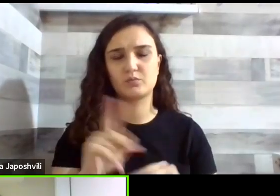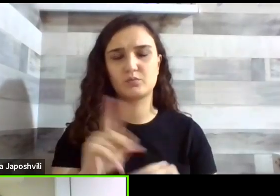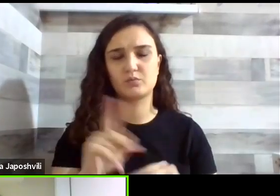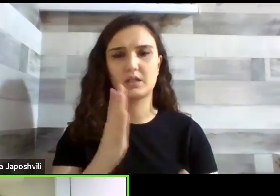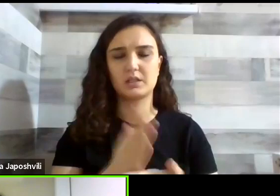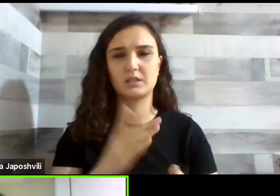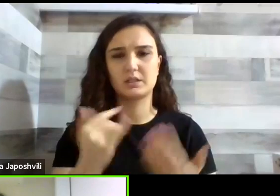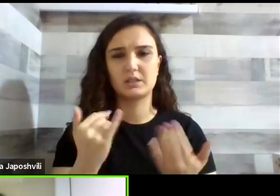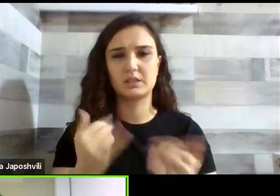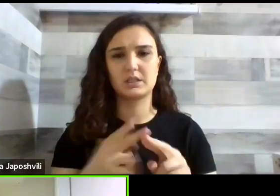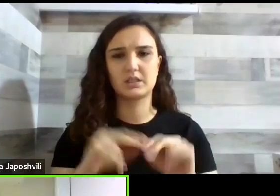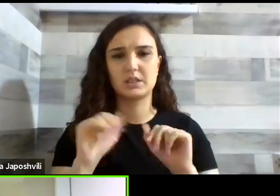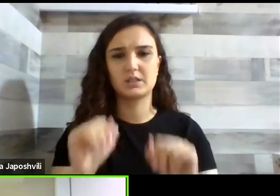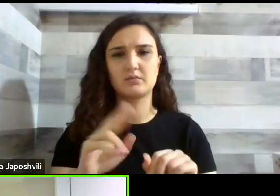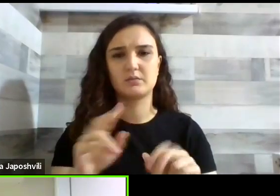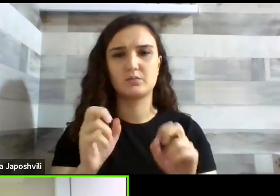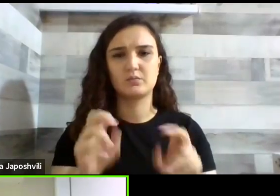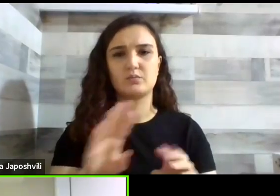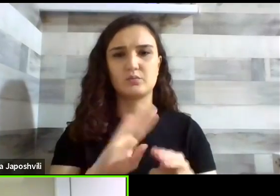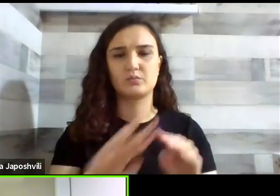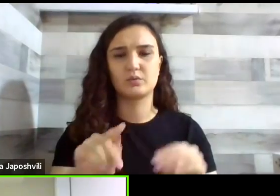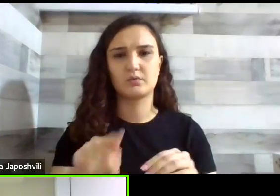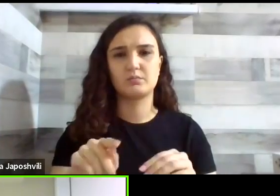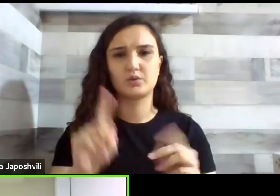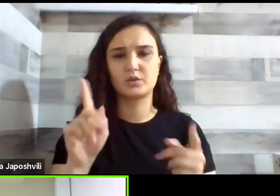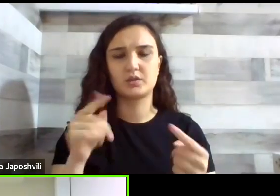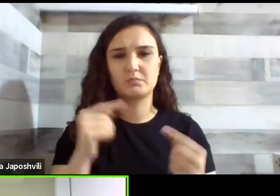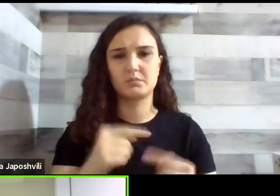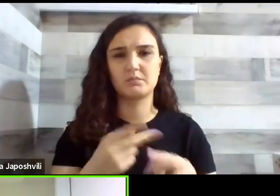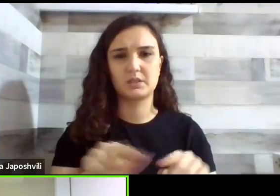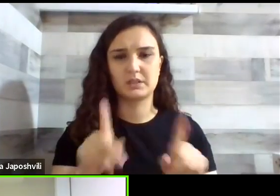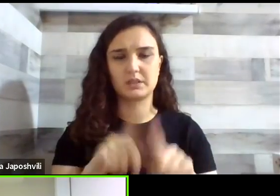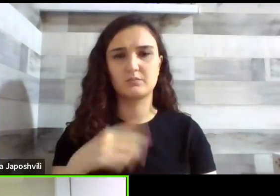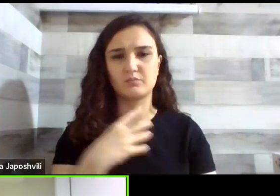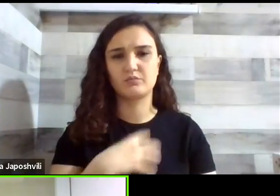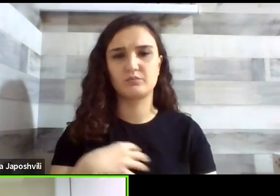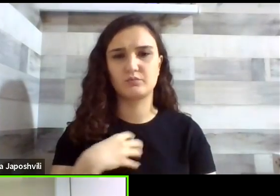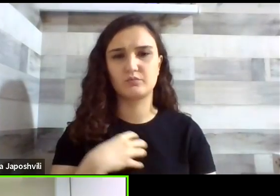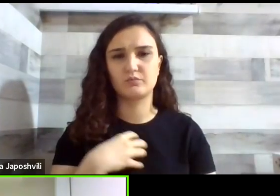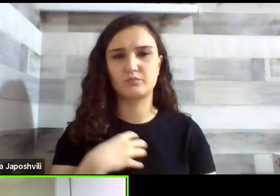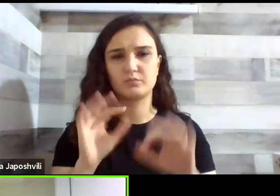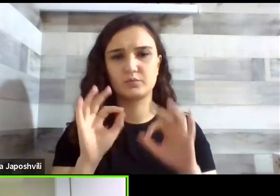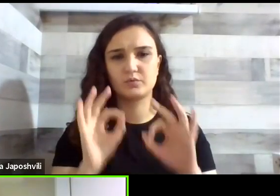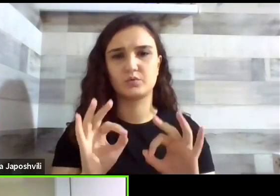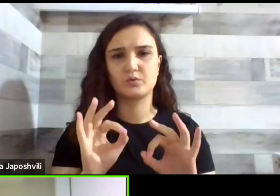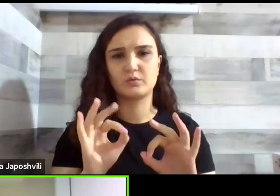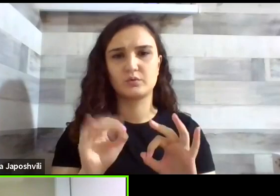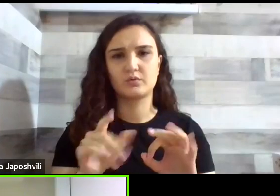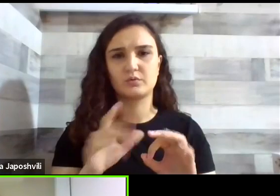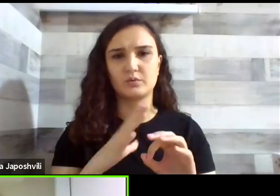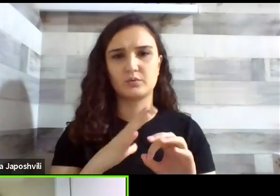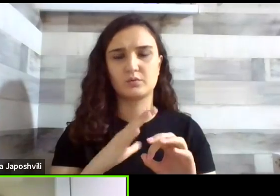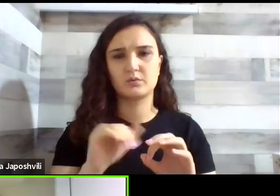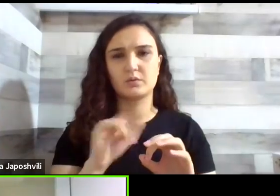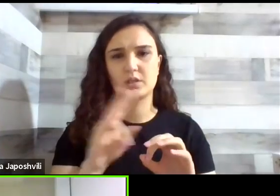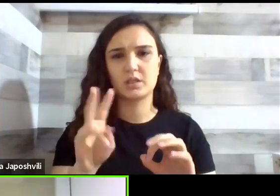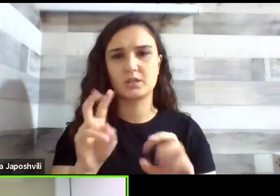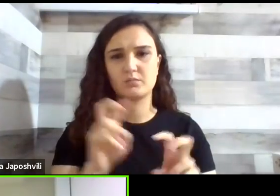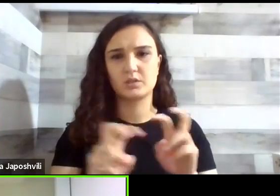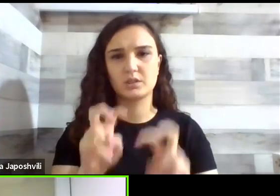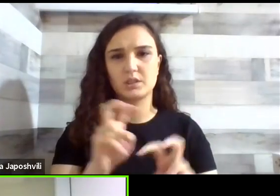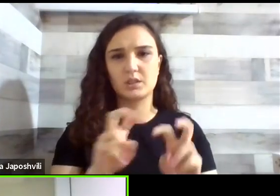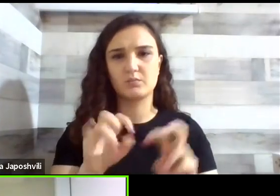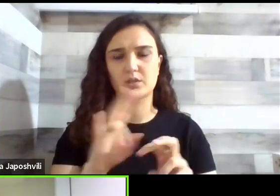ვთქვათ ეს დაცული და უსაფრთხო პლატფორმა. შესაბამისად ესეც მნიშვნელოვანია, რომ სწორი პლატფორმა იყოს, ან მოძიებული,